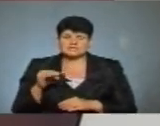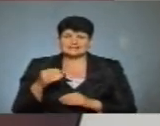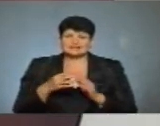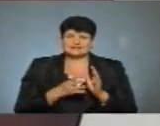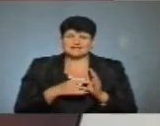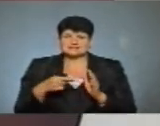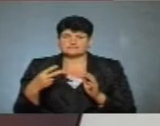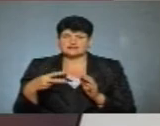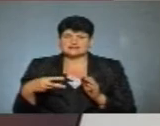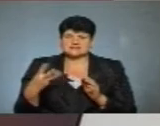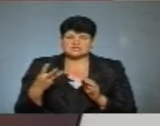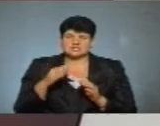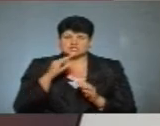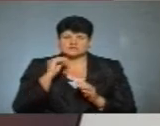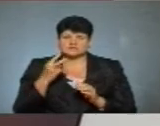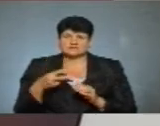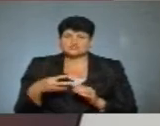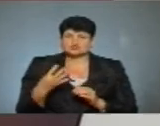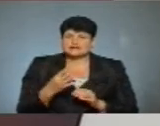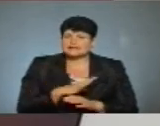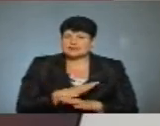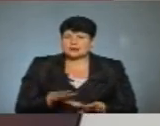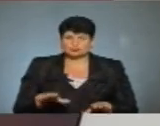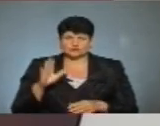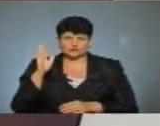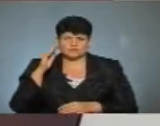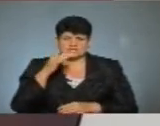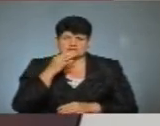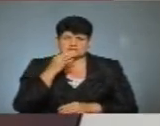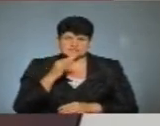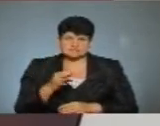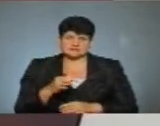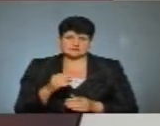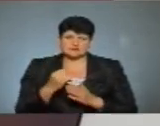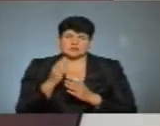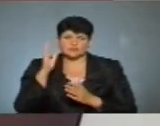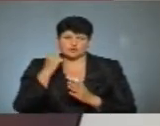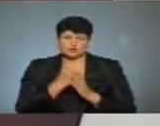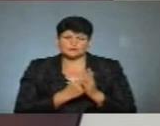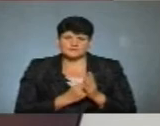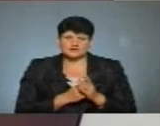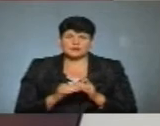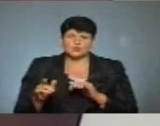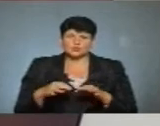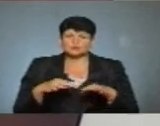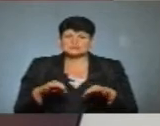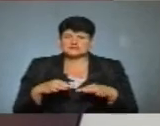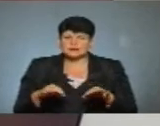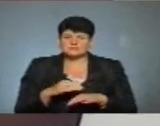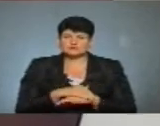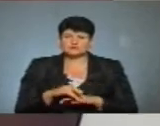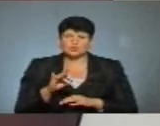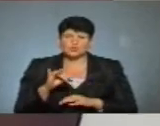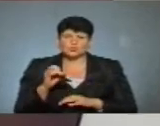бульварі Шевченка 24 не було води, розповіла речниця Тернопільводоканалу Наталія Федорців. Рух транспорту на вулиці Руській